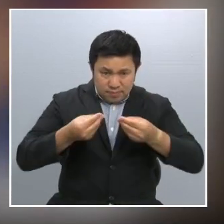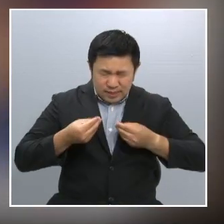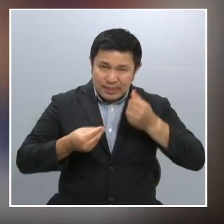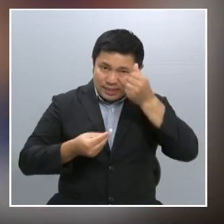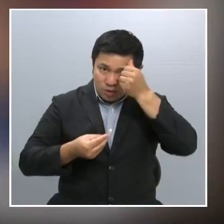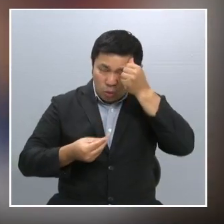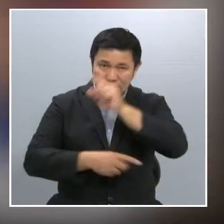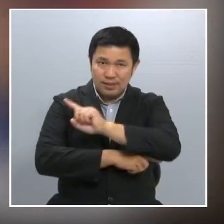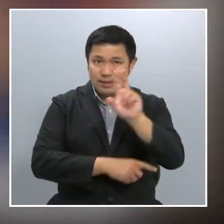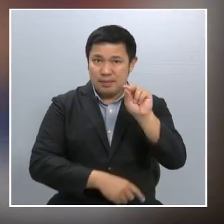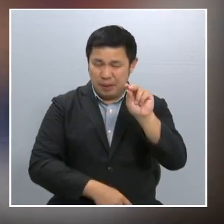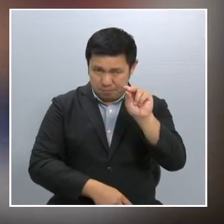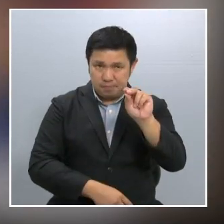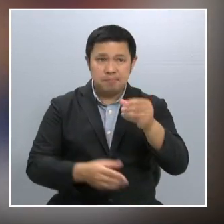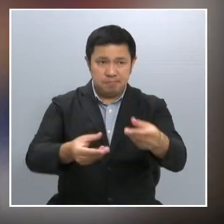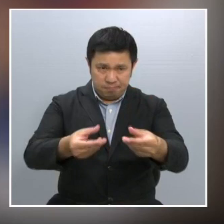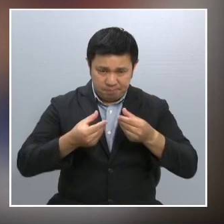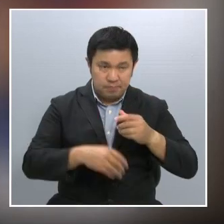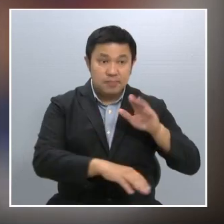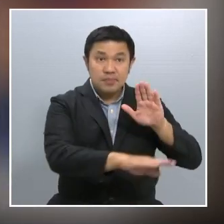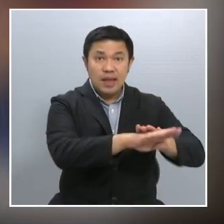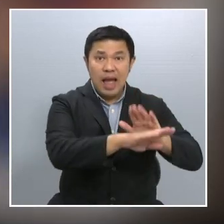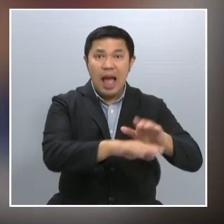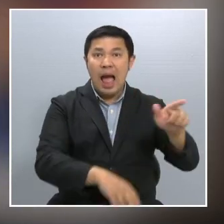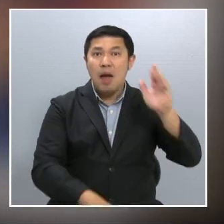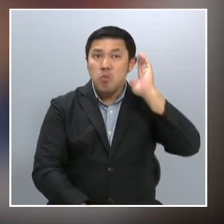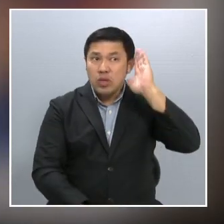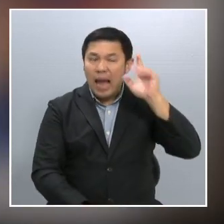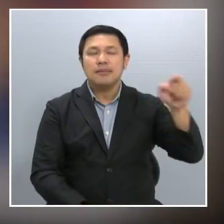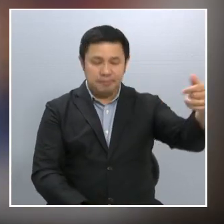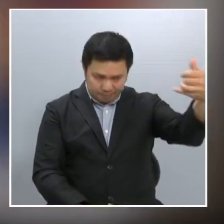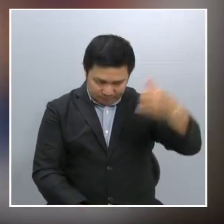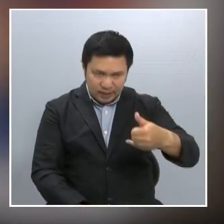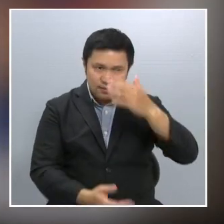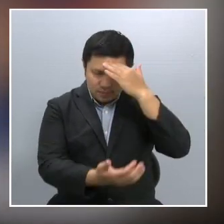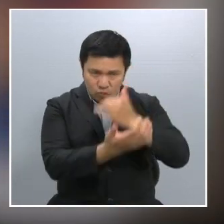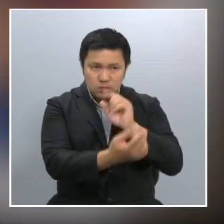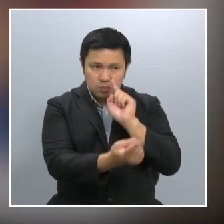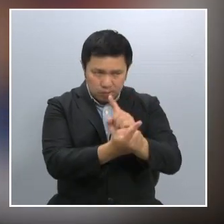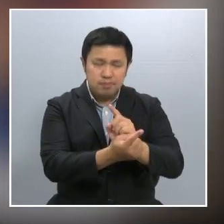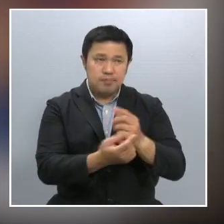30วันแต่เดี๋ยววันนี้ค่ะจะเรียกตัวอดีตสามีคนนี้มาสอบปากคำก่อน นี่คือความคืบหน้าล่าสุดนะคะ